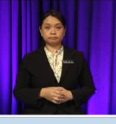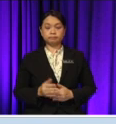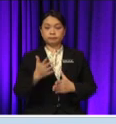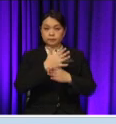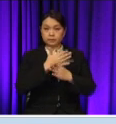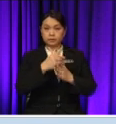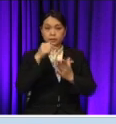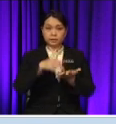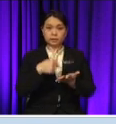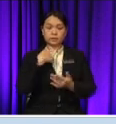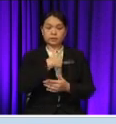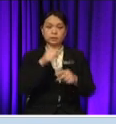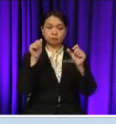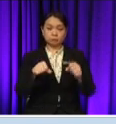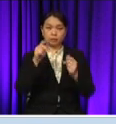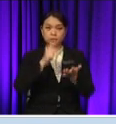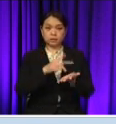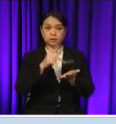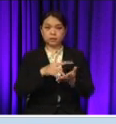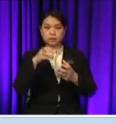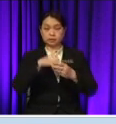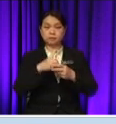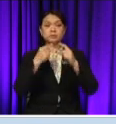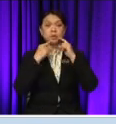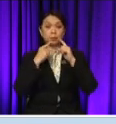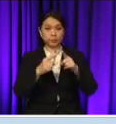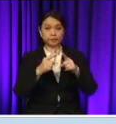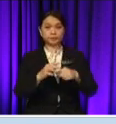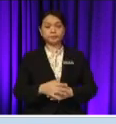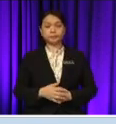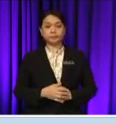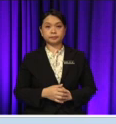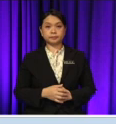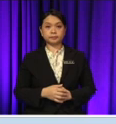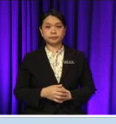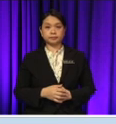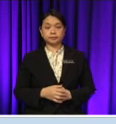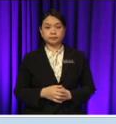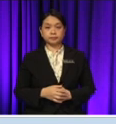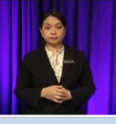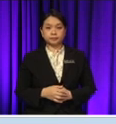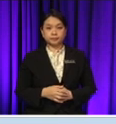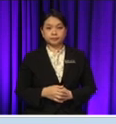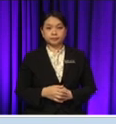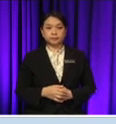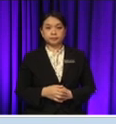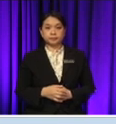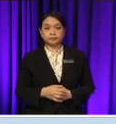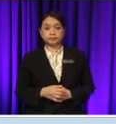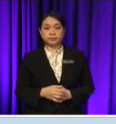kita boleh kira di dalam jawaban baik gue Tunjukkan juga di sini yaitu